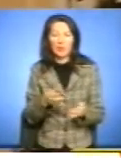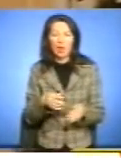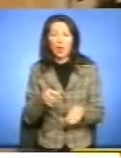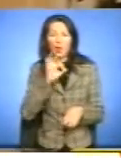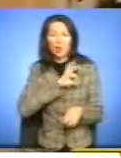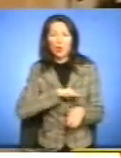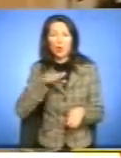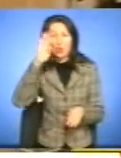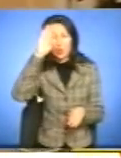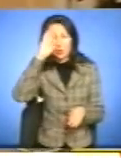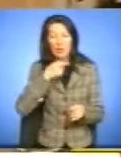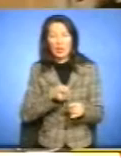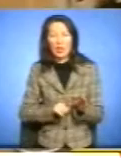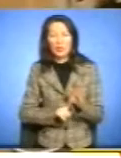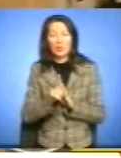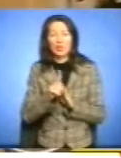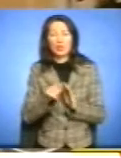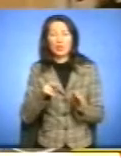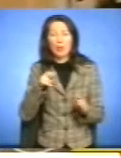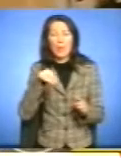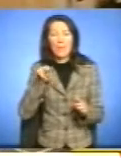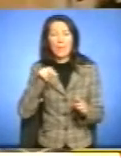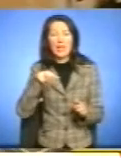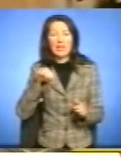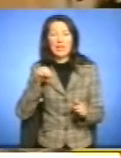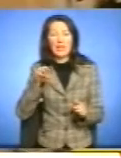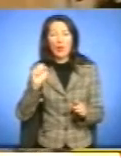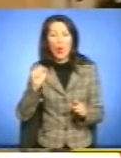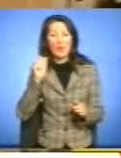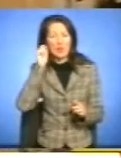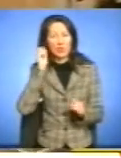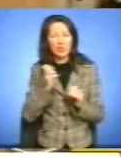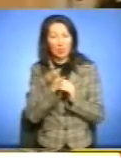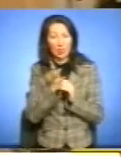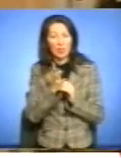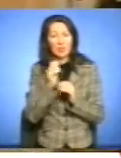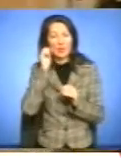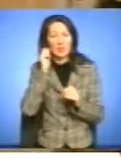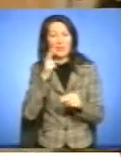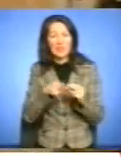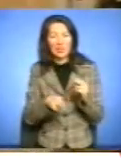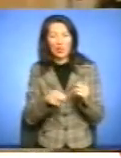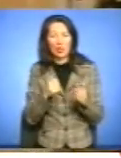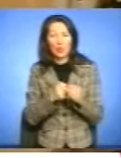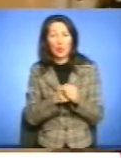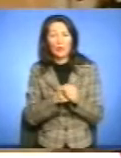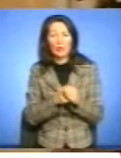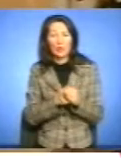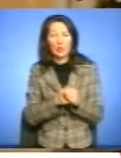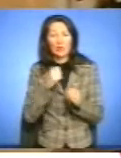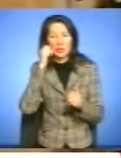статі, починаючи з підліткового віку 14 і закінчуючи аж досить зрілим